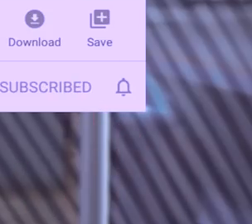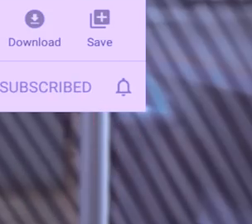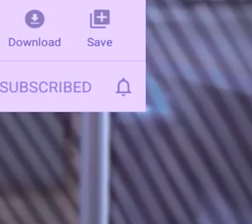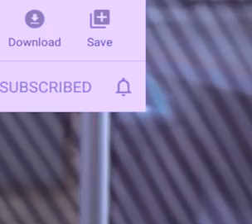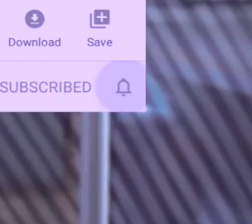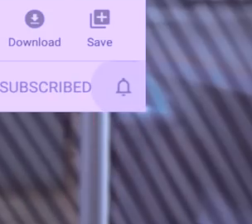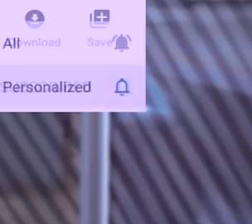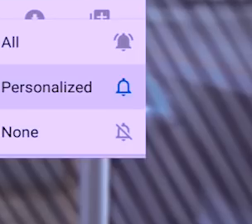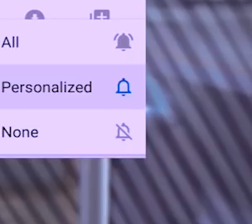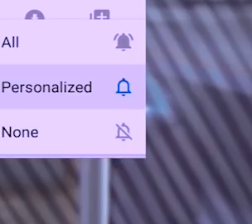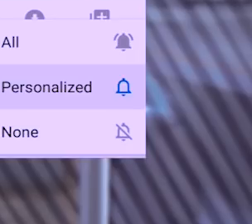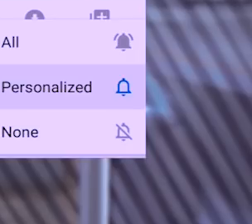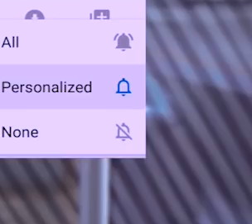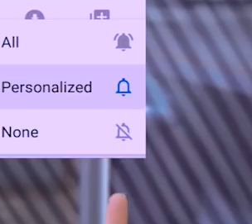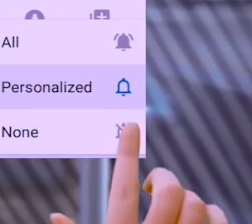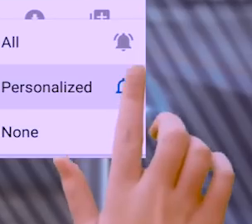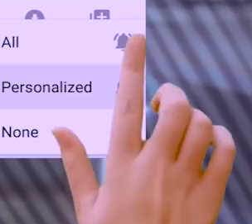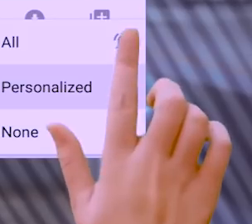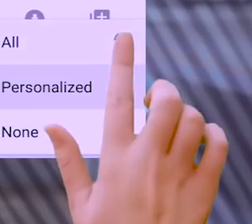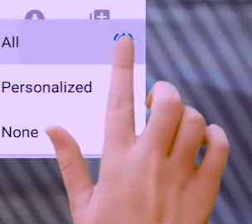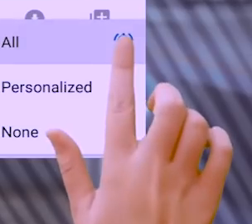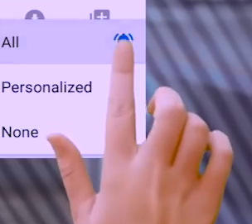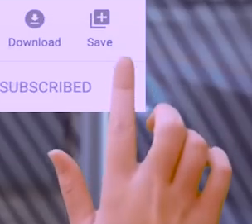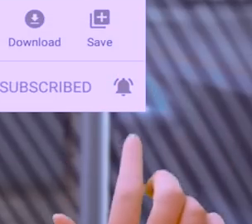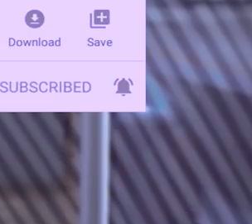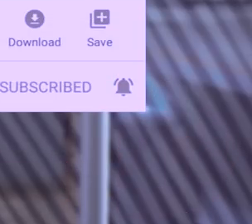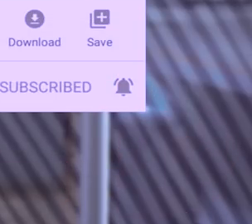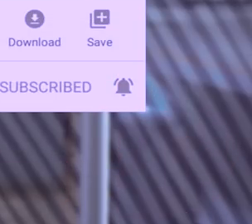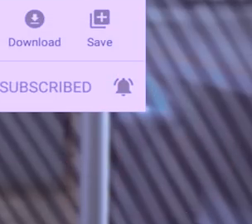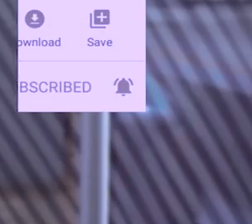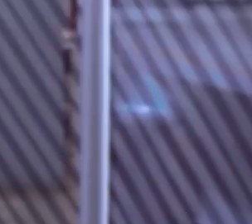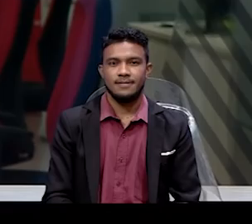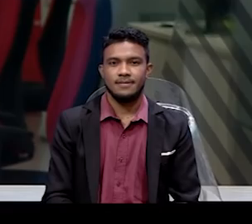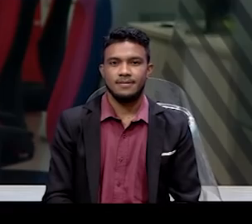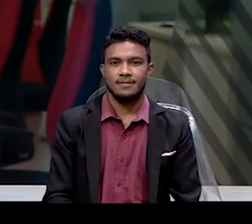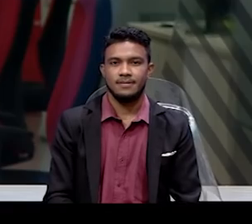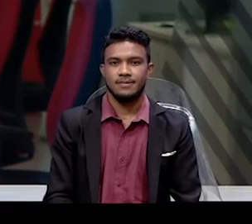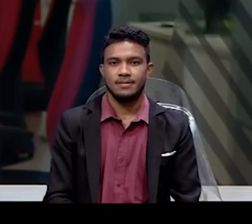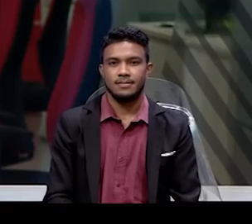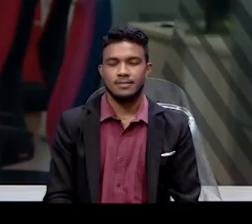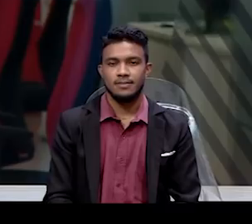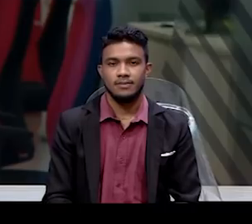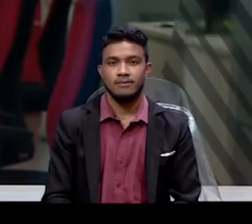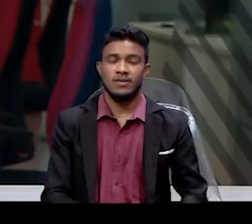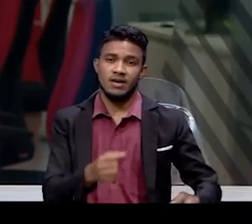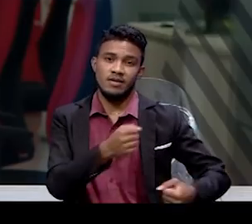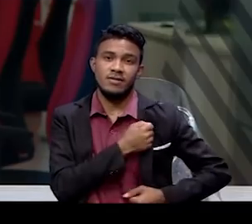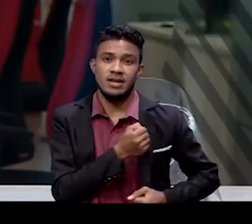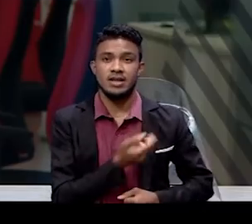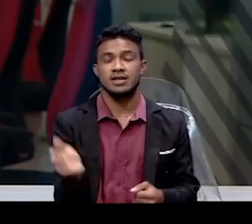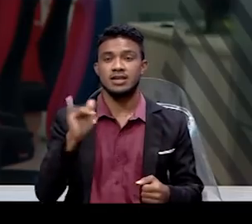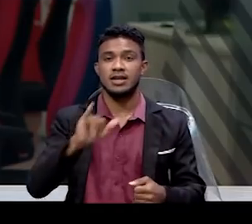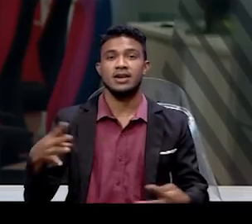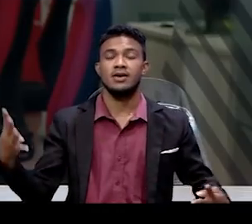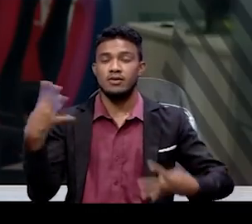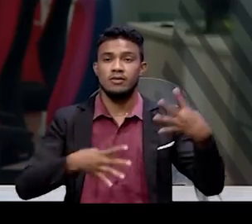no hanehan butang notificação atunune la bele la com informação fon husiami. Falintil sira nia luta